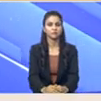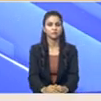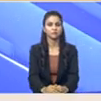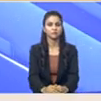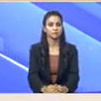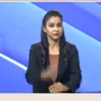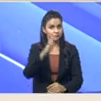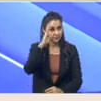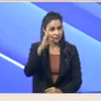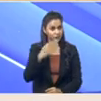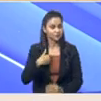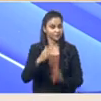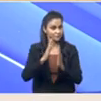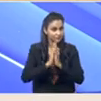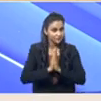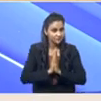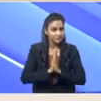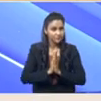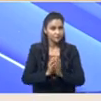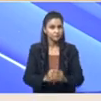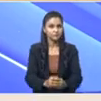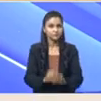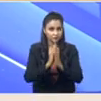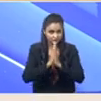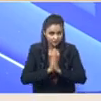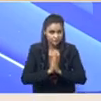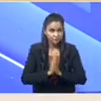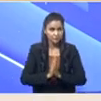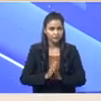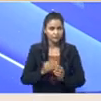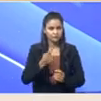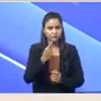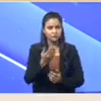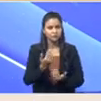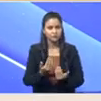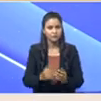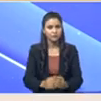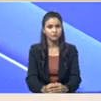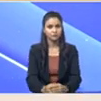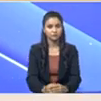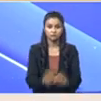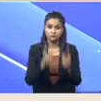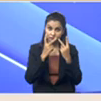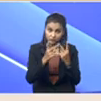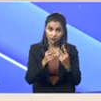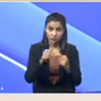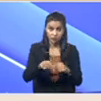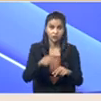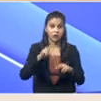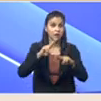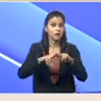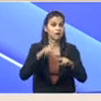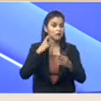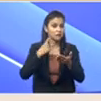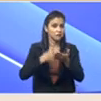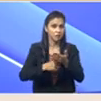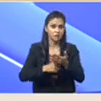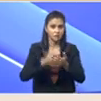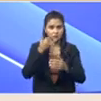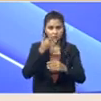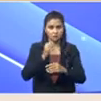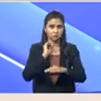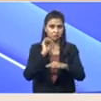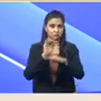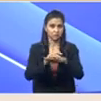हेलो। सर नमस्ते सर। नमस्ते। सर बोलिए सर। देखिए, ये जो आपने एफआईआर नंबर मुझे सेंड किया है, इस नंबर के